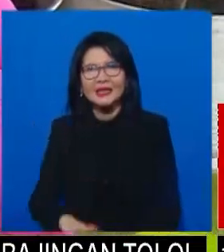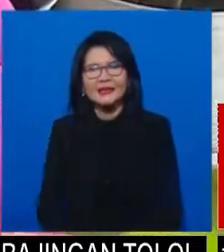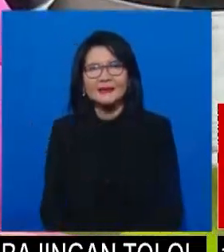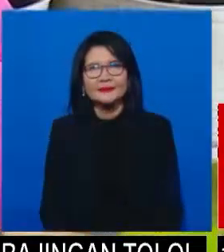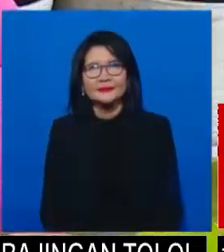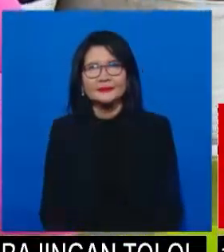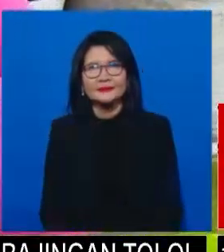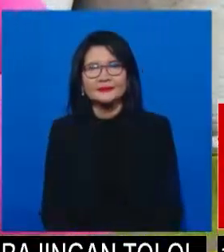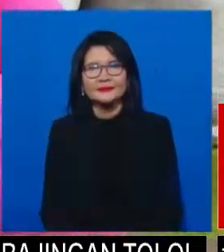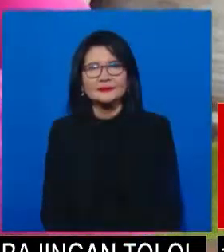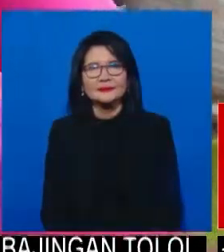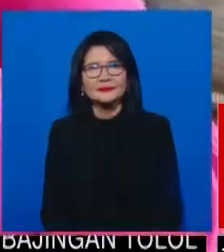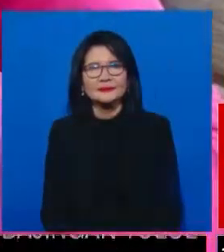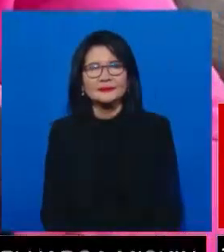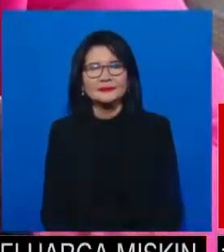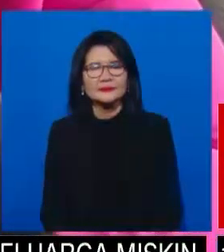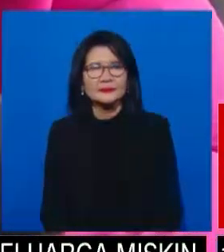dunia.